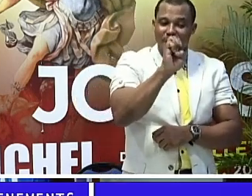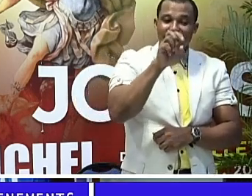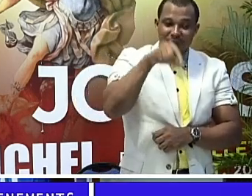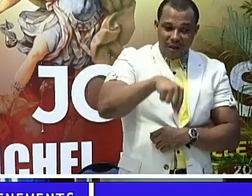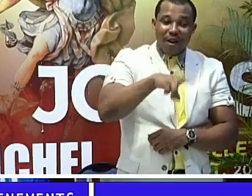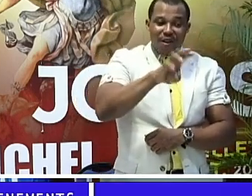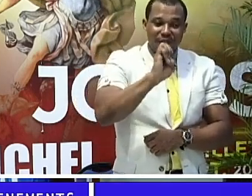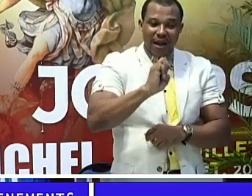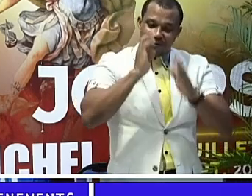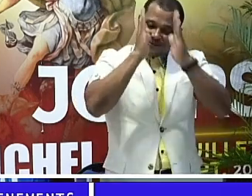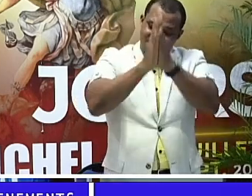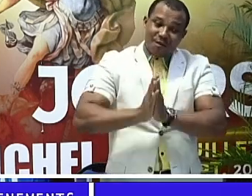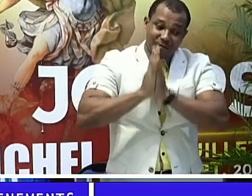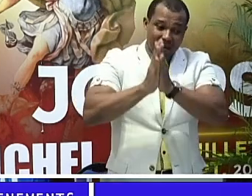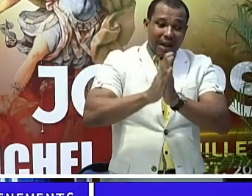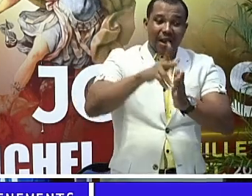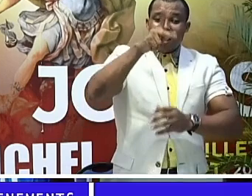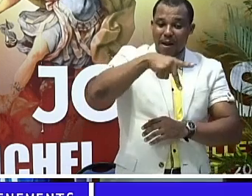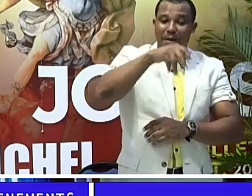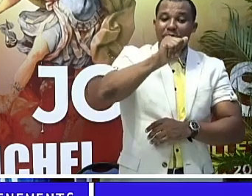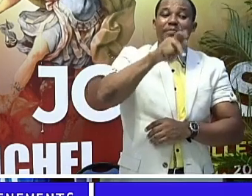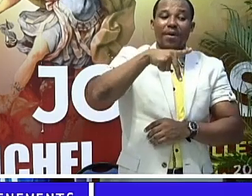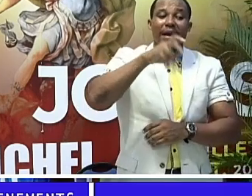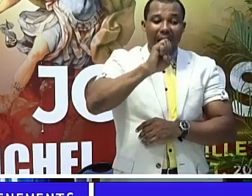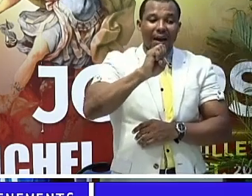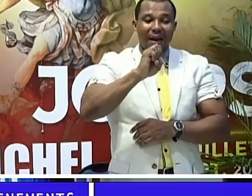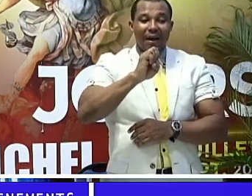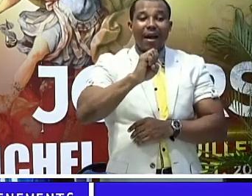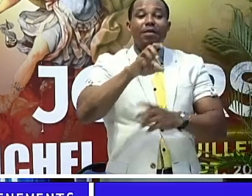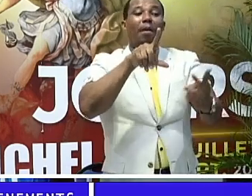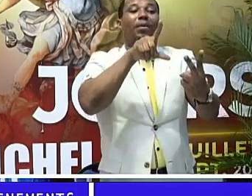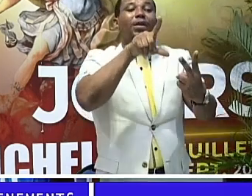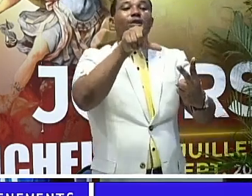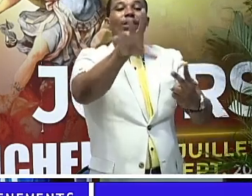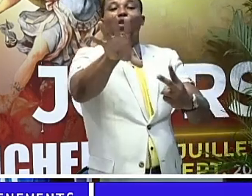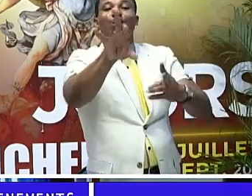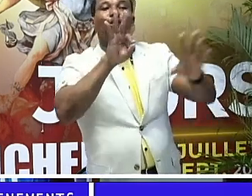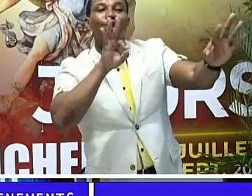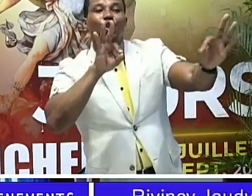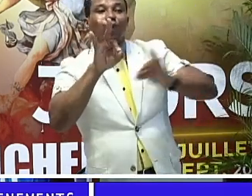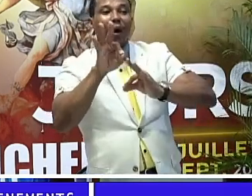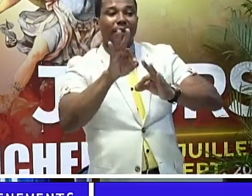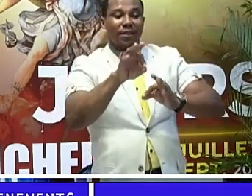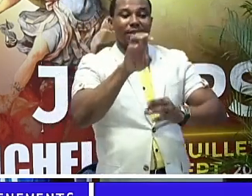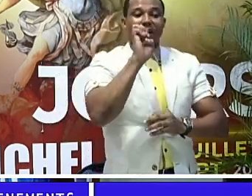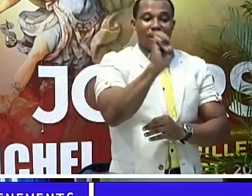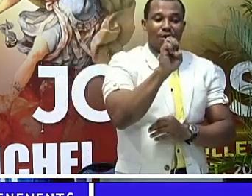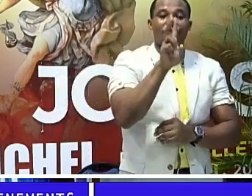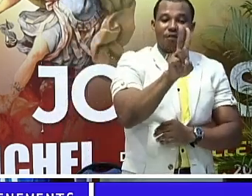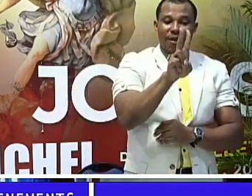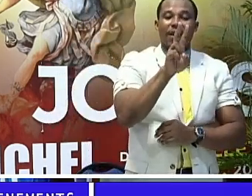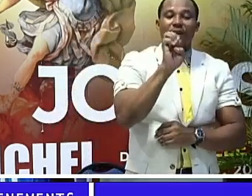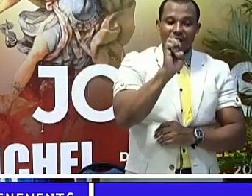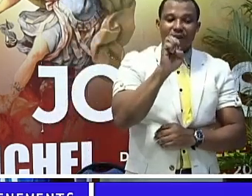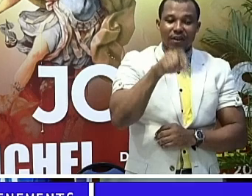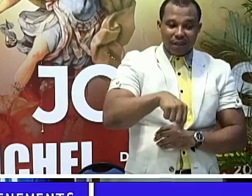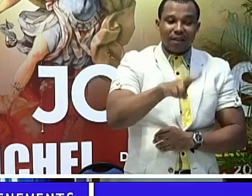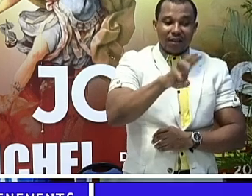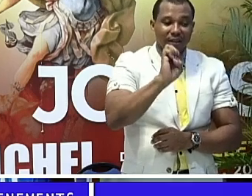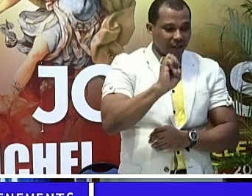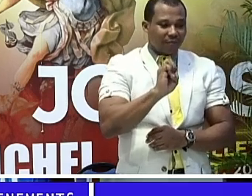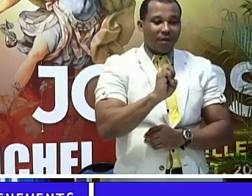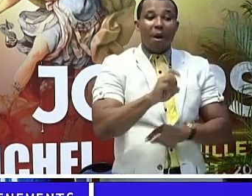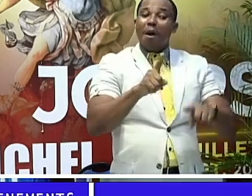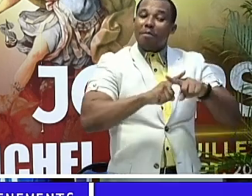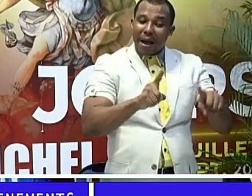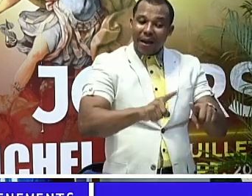la prière, le pape nomme un évêque. Mais dans l'église épiscopale, ce n'est pas comme ça. C'est élection, au fait.